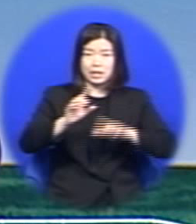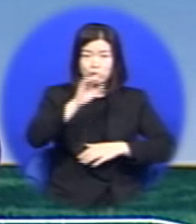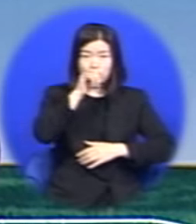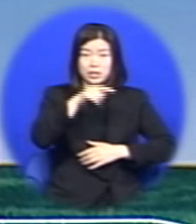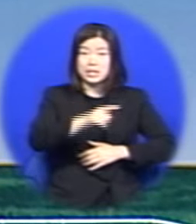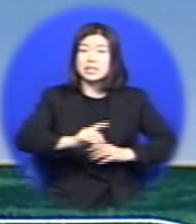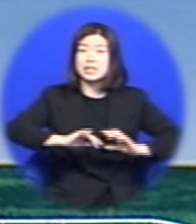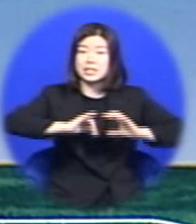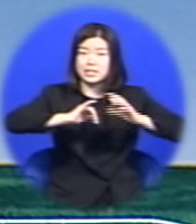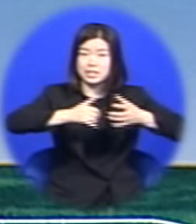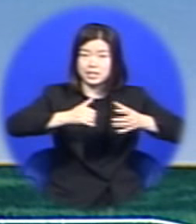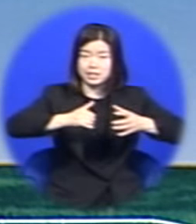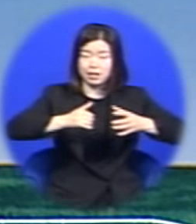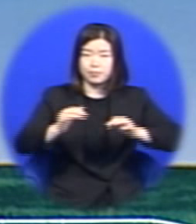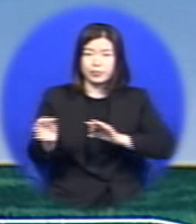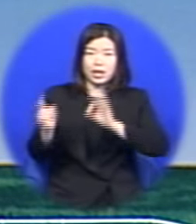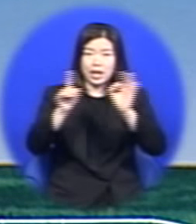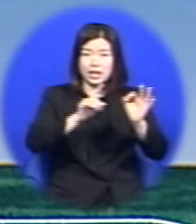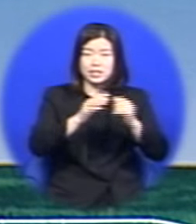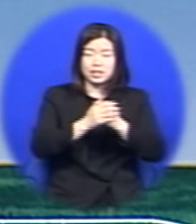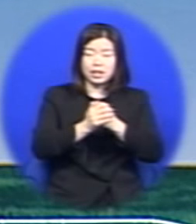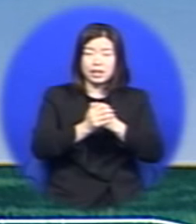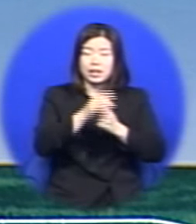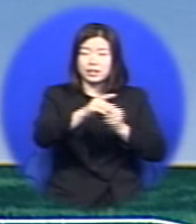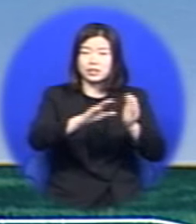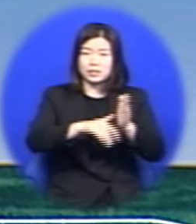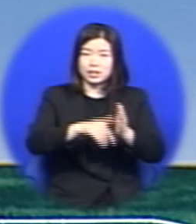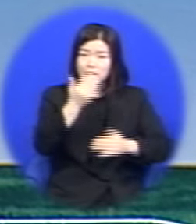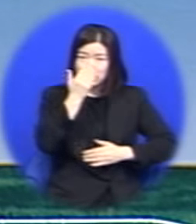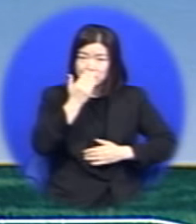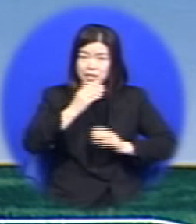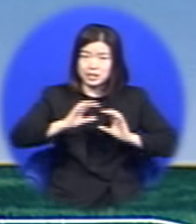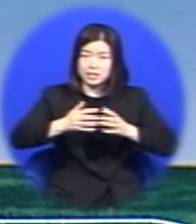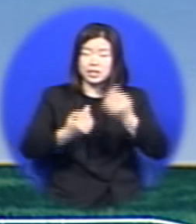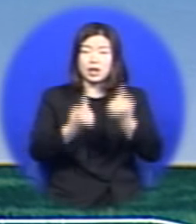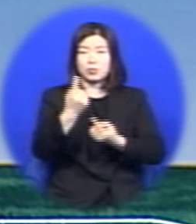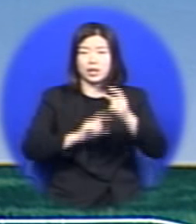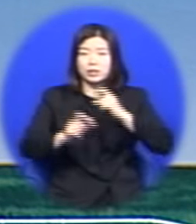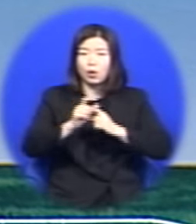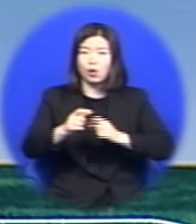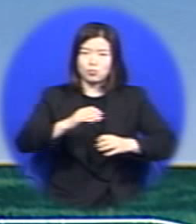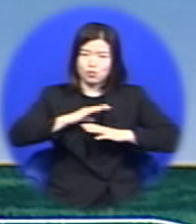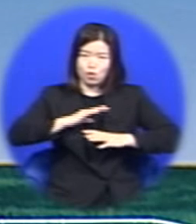세상은 에스겔 당시 때 이스라엘보다 훨씬 무서운 세상입니다.